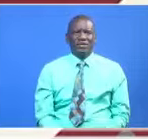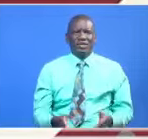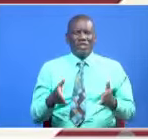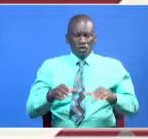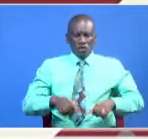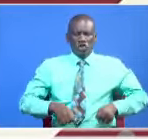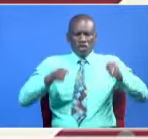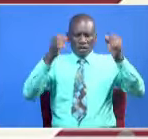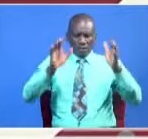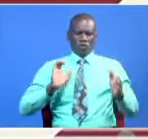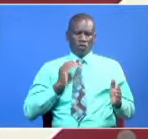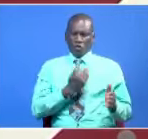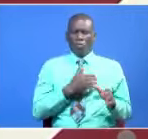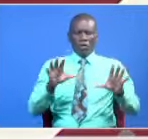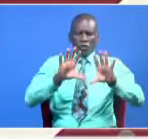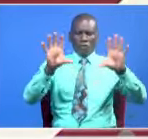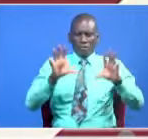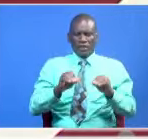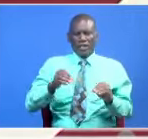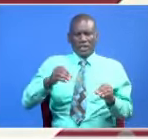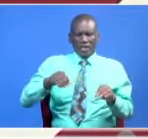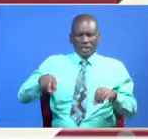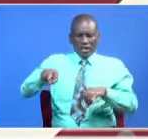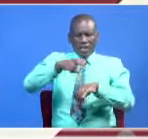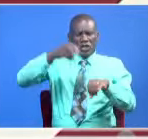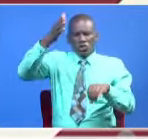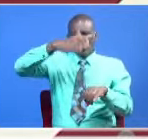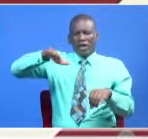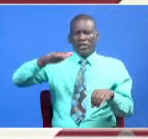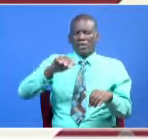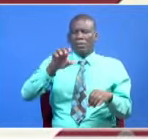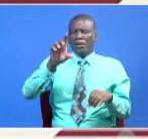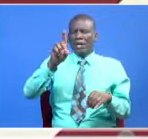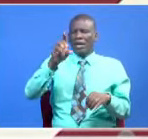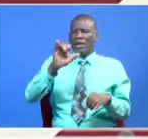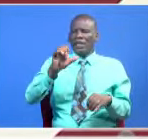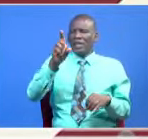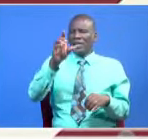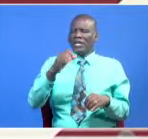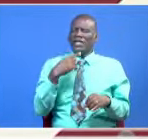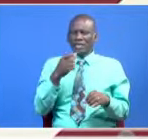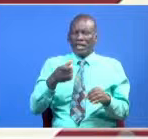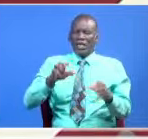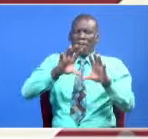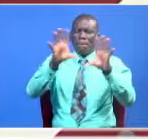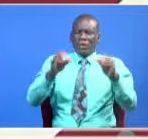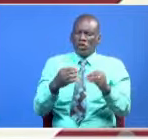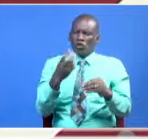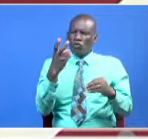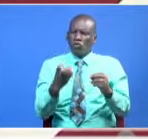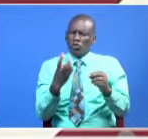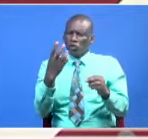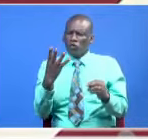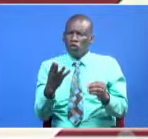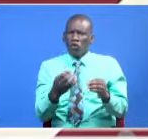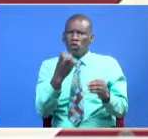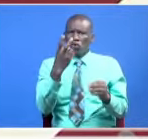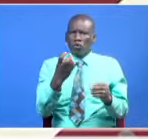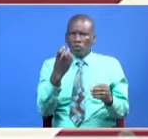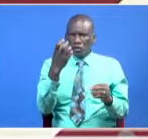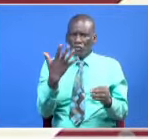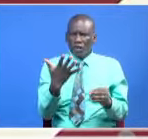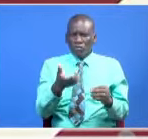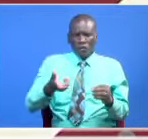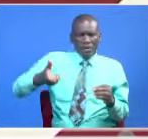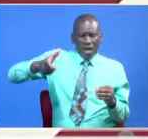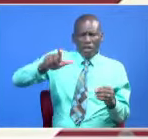Mwenyekiti wa kamati ya bajeti katika bunge Ndindi Nyoro amedokeza kuongezeka kwa bajeti ya mwaka 2024 mwaka 2025